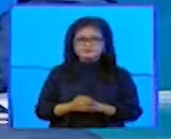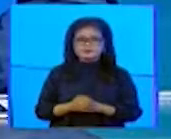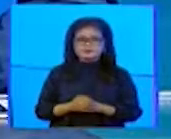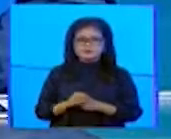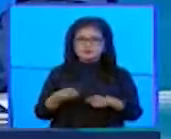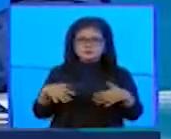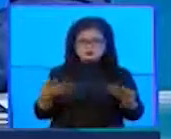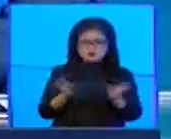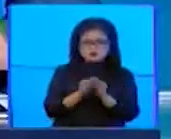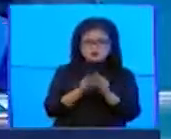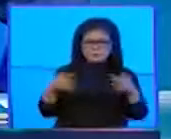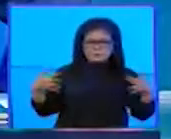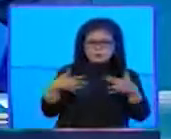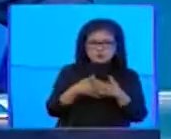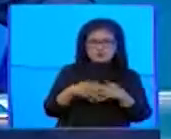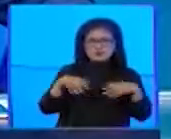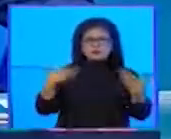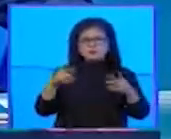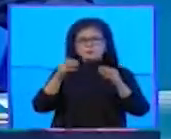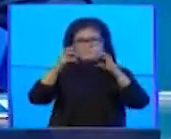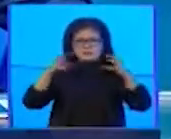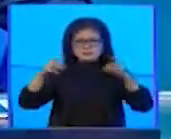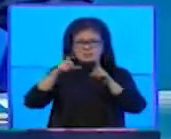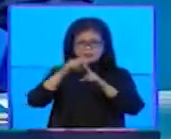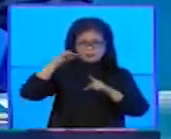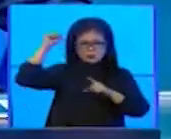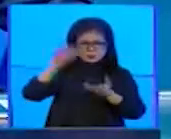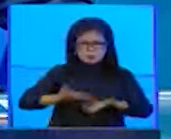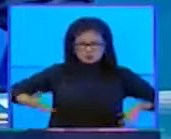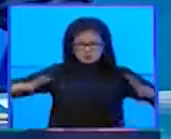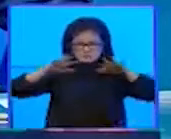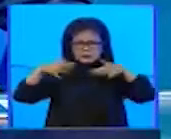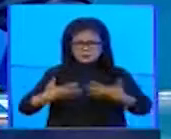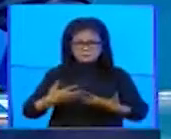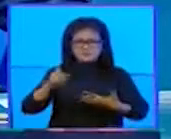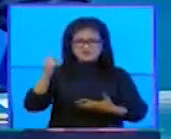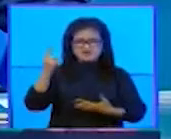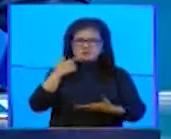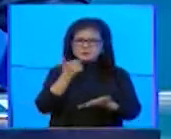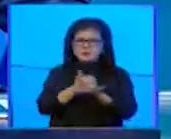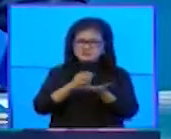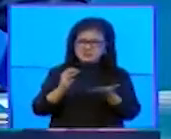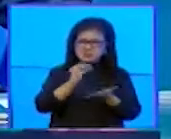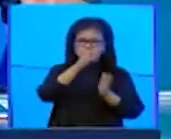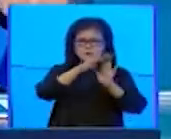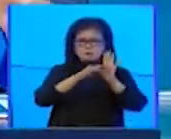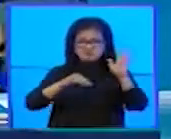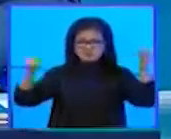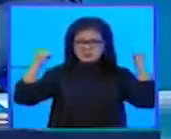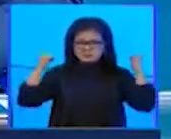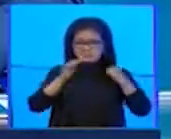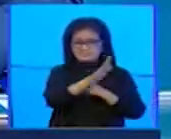Sejumlah penyesuaian dilakukan pada pesta demokrasi di tengah pandemi COVID-19. Salah satunya dengan memastikan penerapan protokol kesehatan